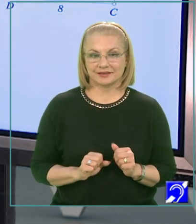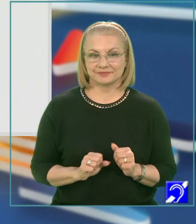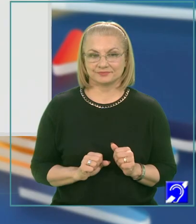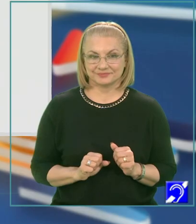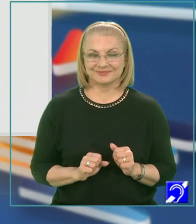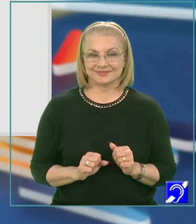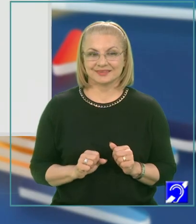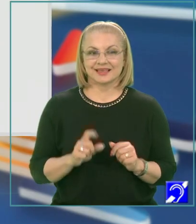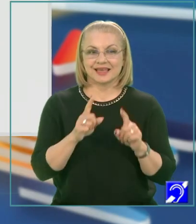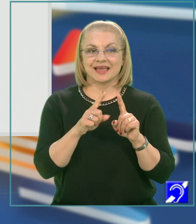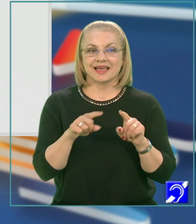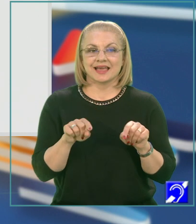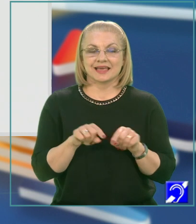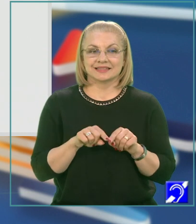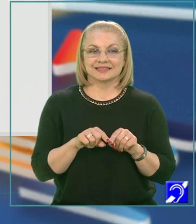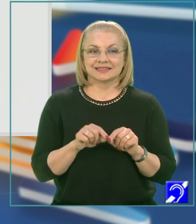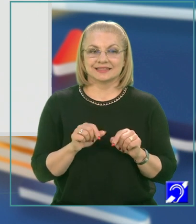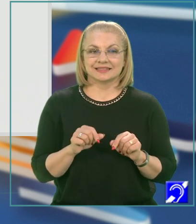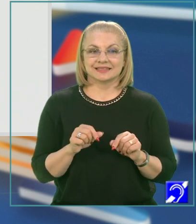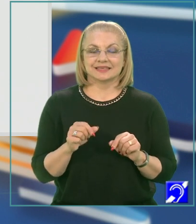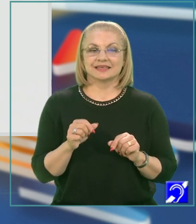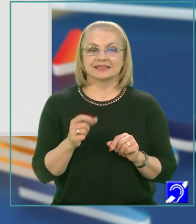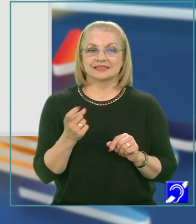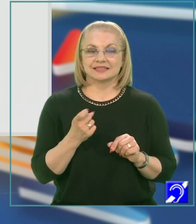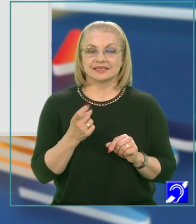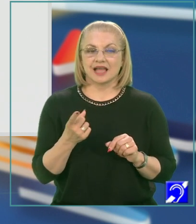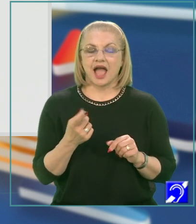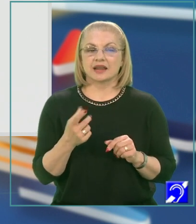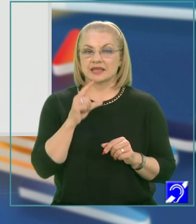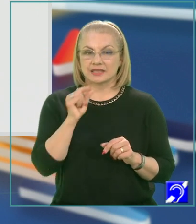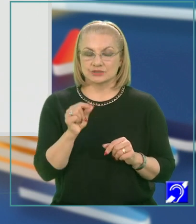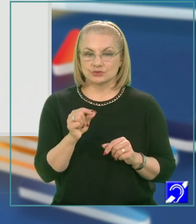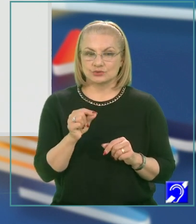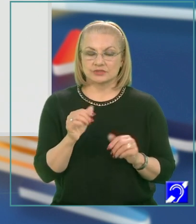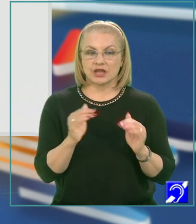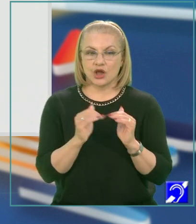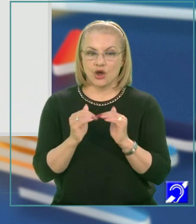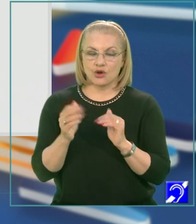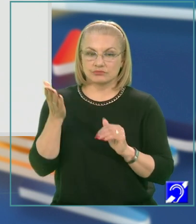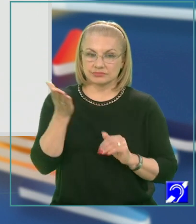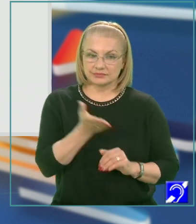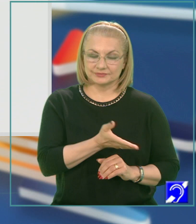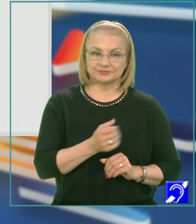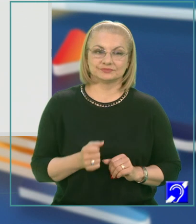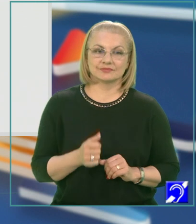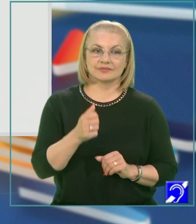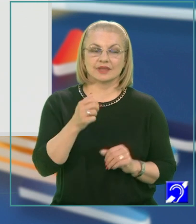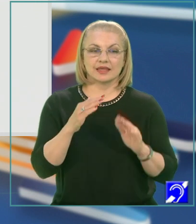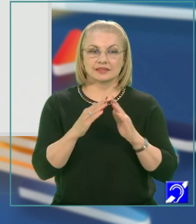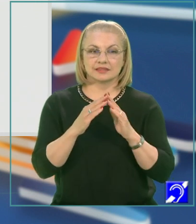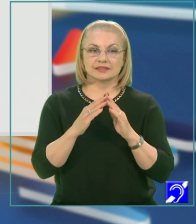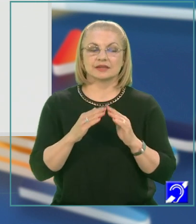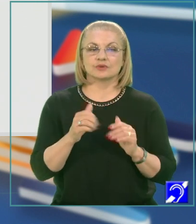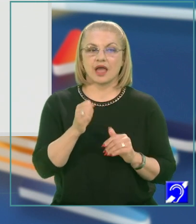scriem relațiile din care va rezulta coliniaritatea. Ne uităm la triunghiul AEB,